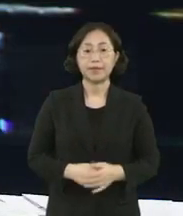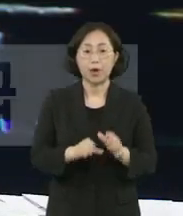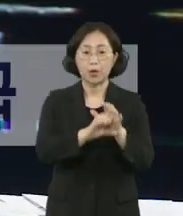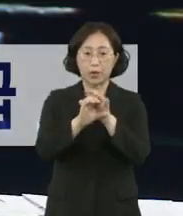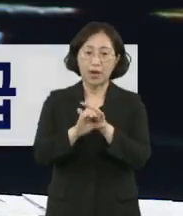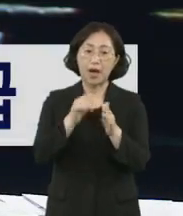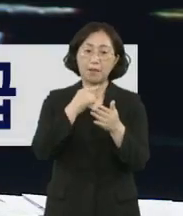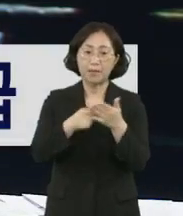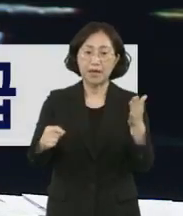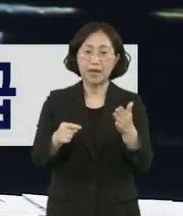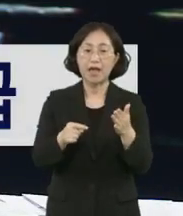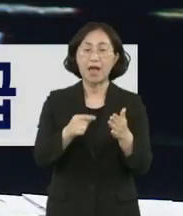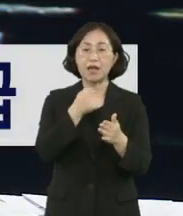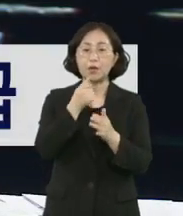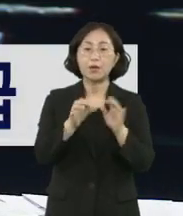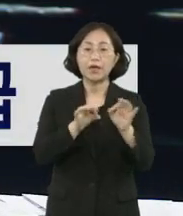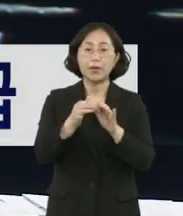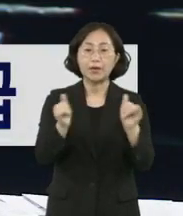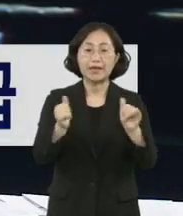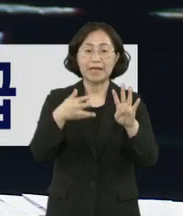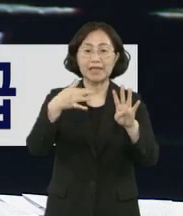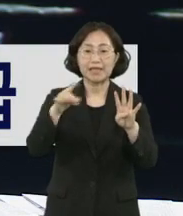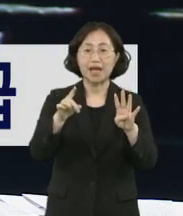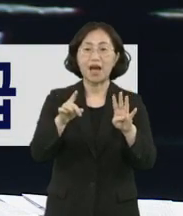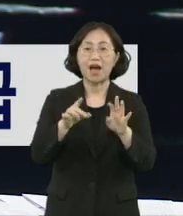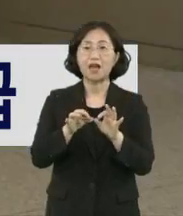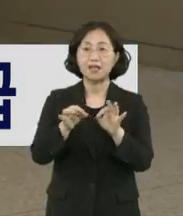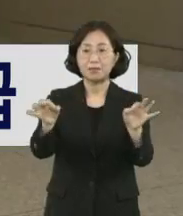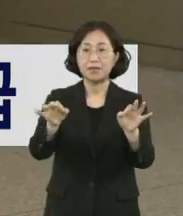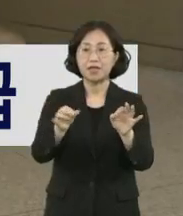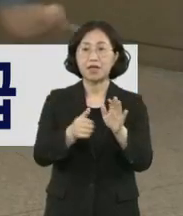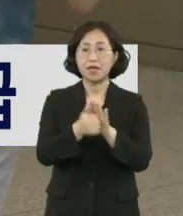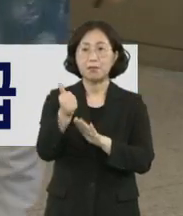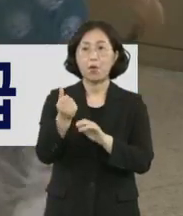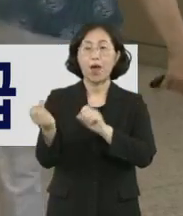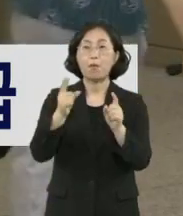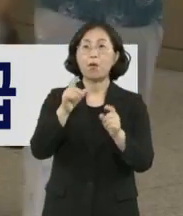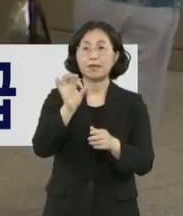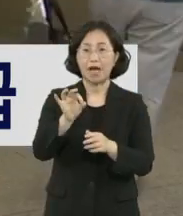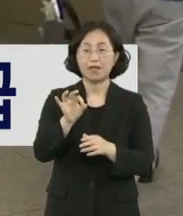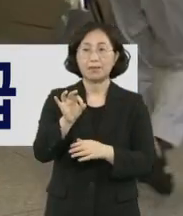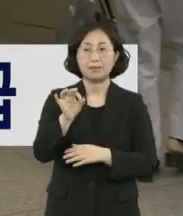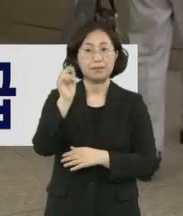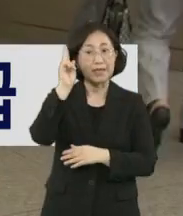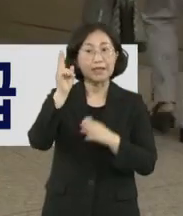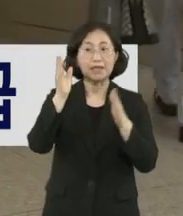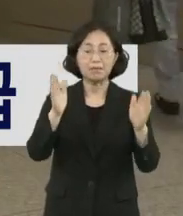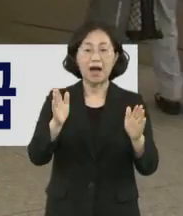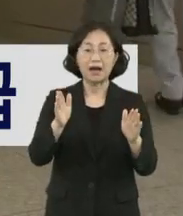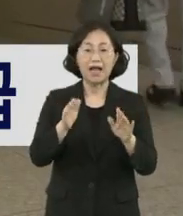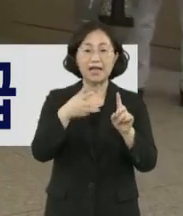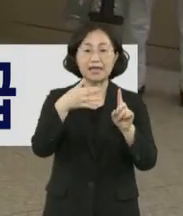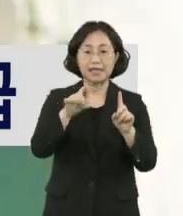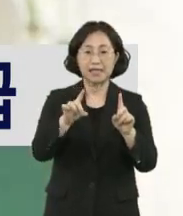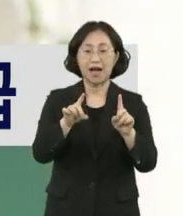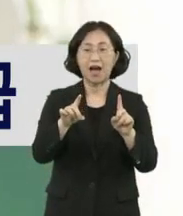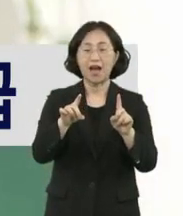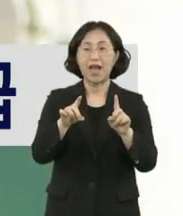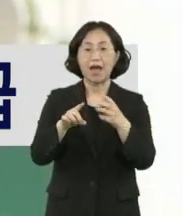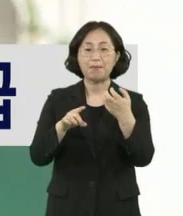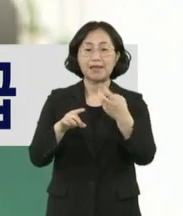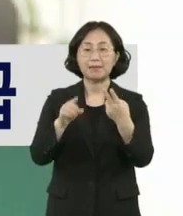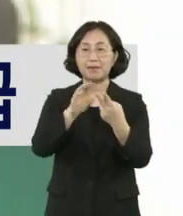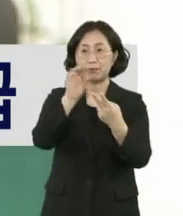코로나19 피해 소상공인 대상 4차 지원금인 희망회복자금 지원 이틀 만에 1차 신속지원 대상의